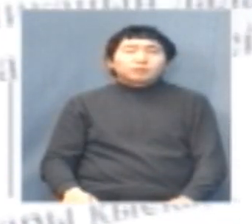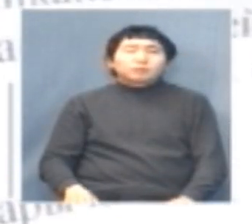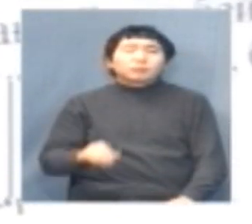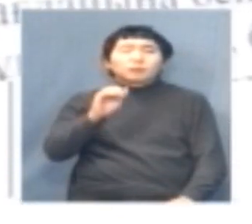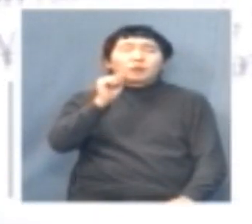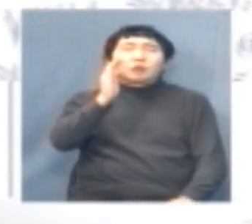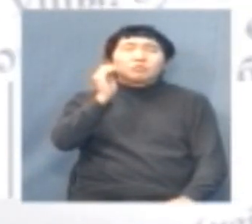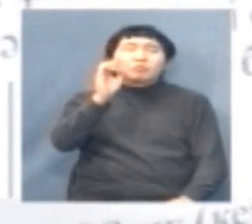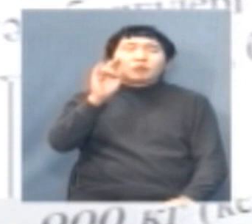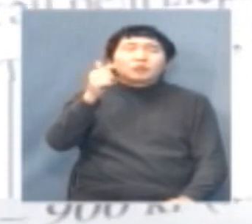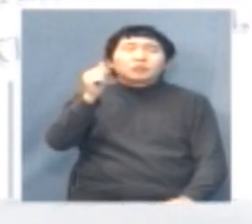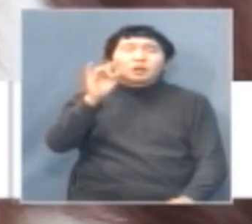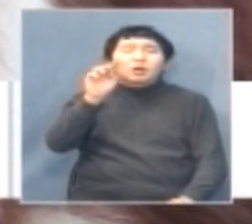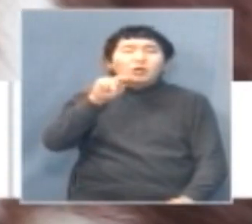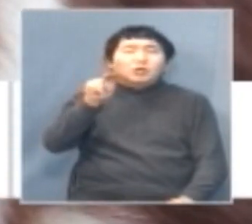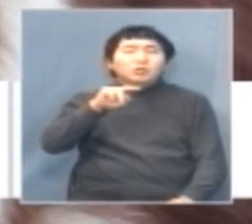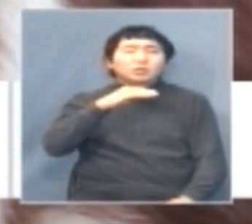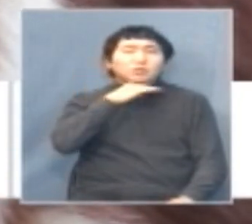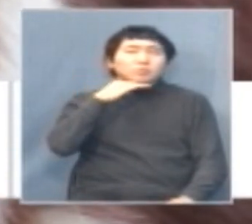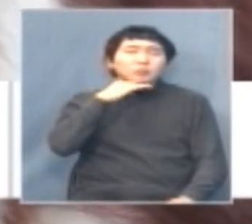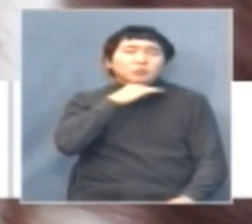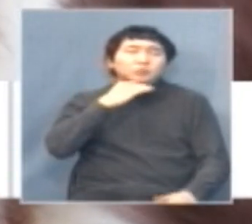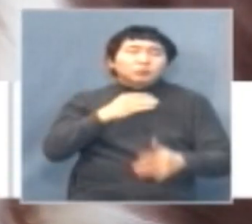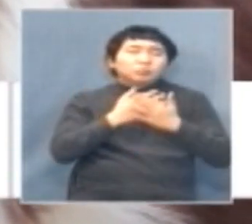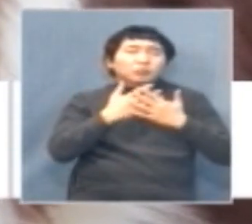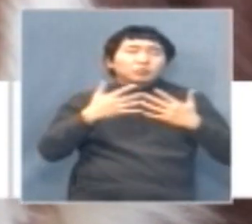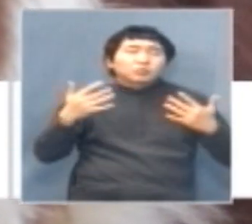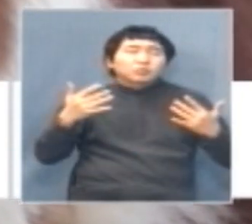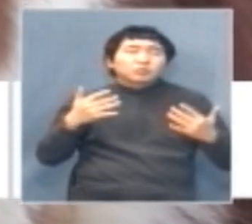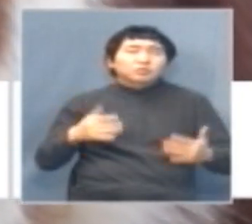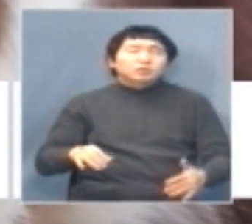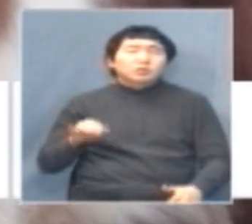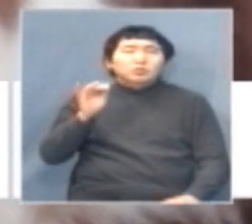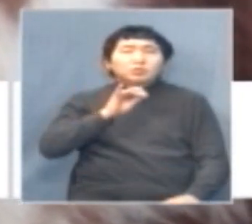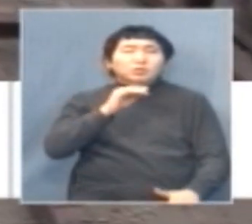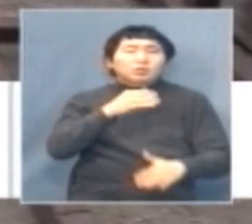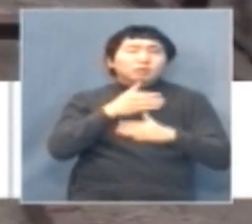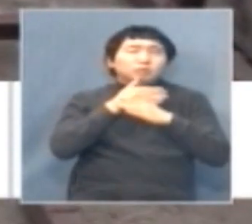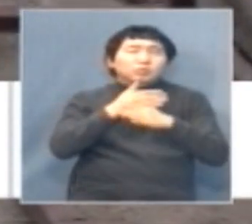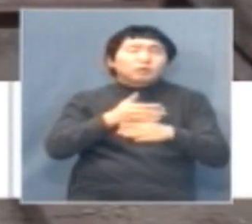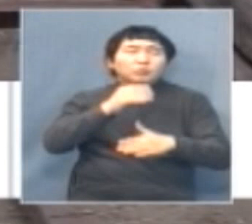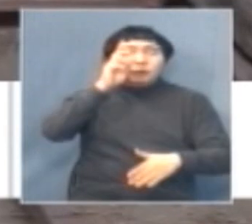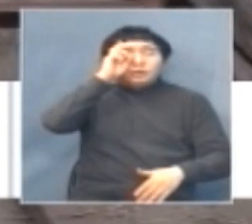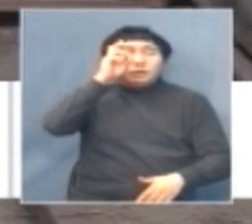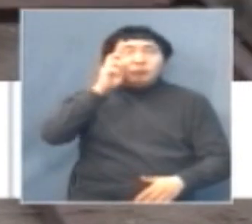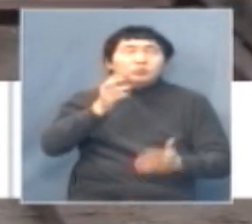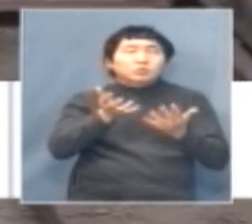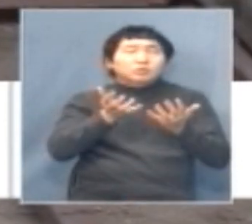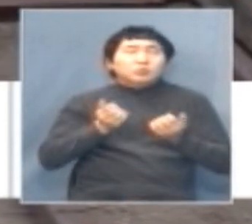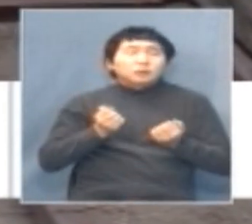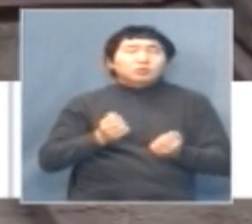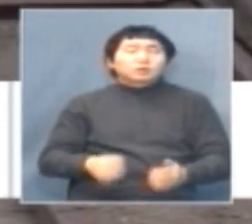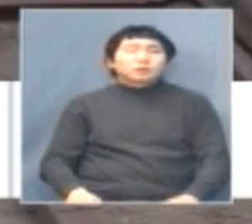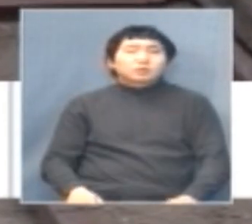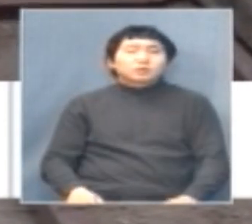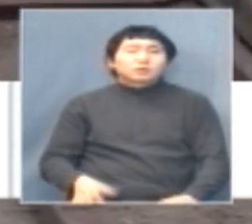мясного производства и своевременно получает соответствующие субсидии от государства. Он уверен, что благодаря упорному и